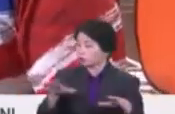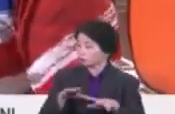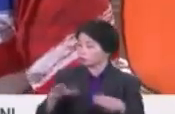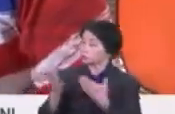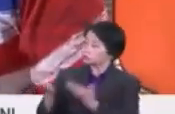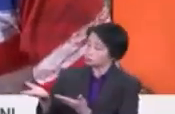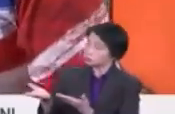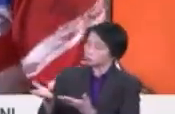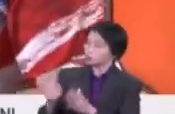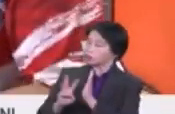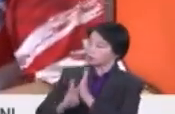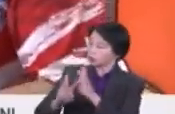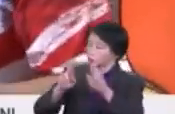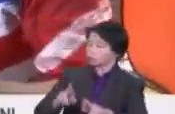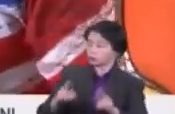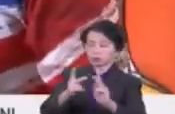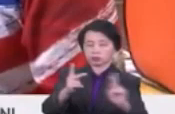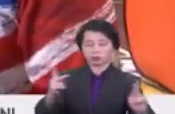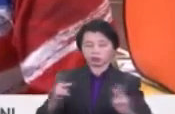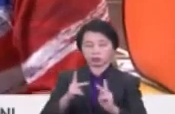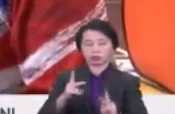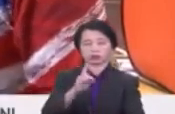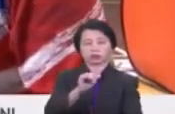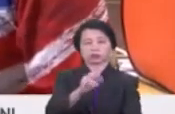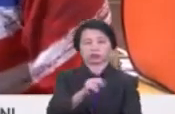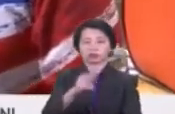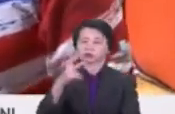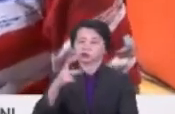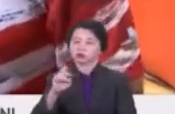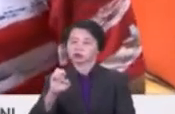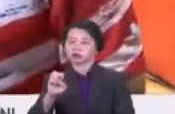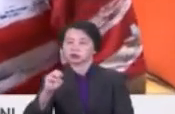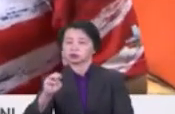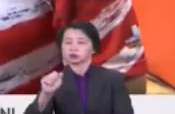pihak Datuk selaku wakil rakyat bagi kawasan Dun Kemabung ini?